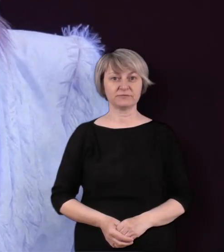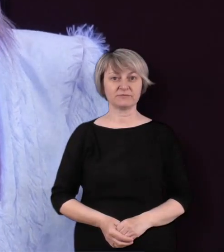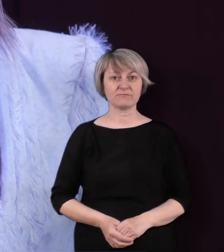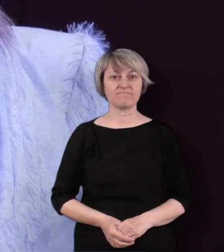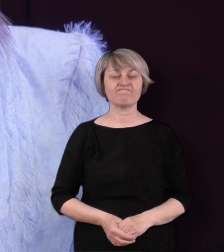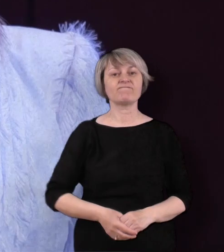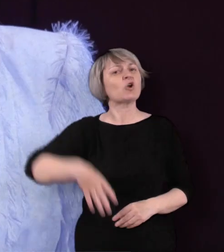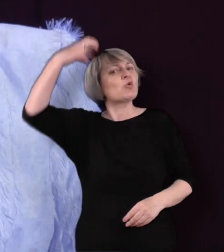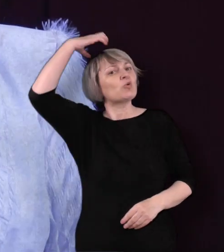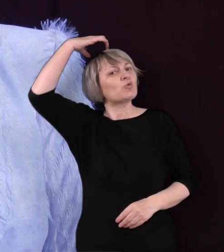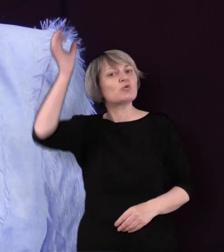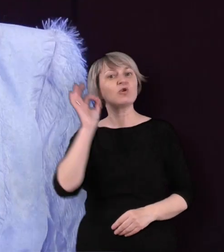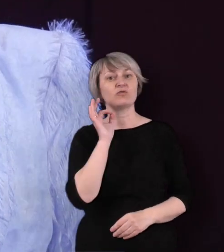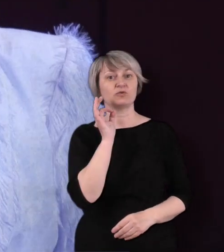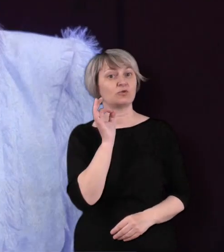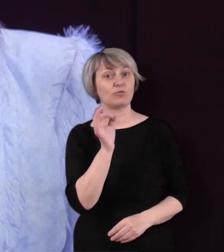Dobra królowo,